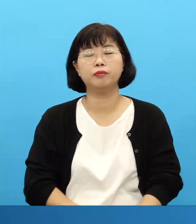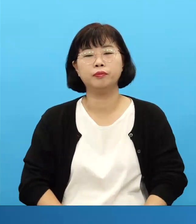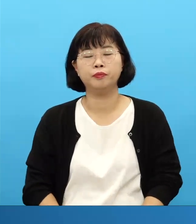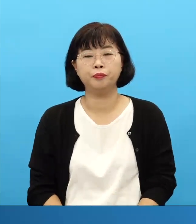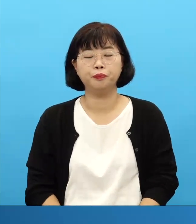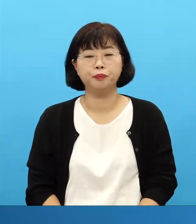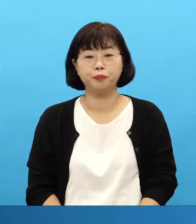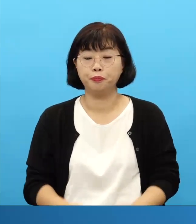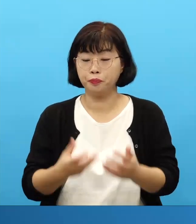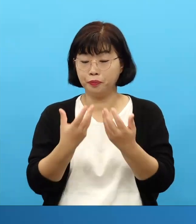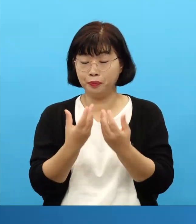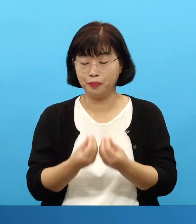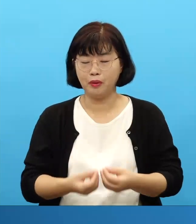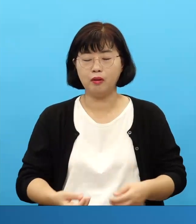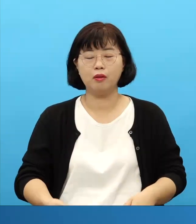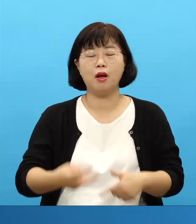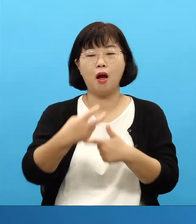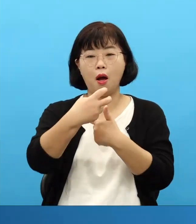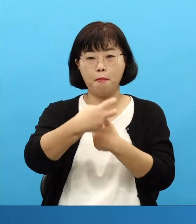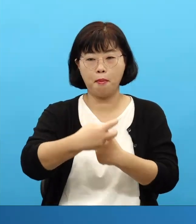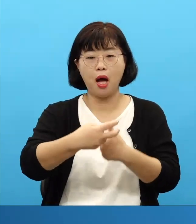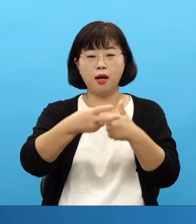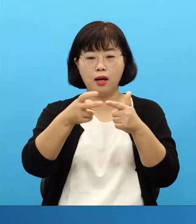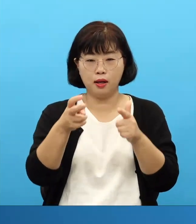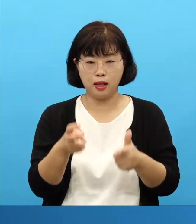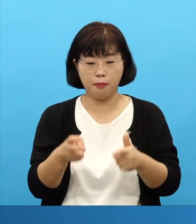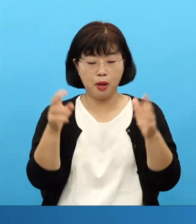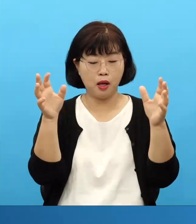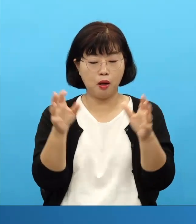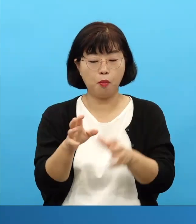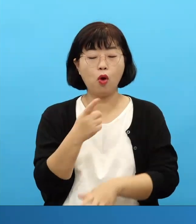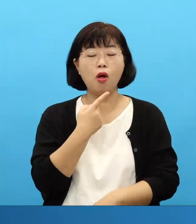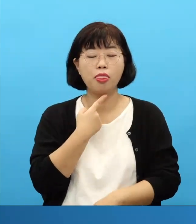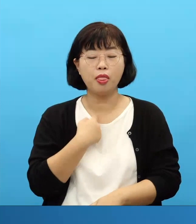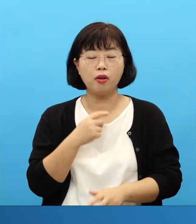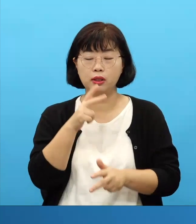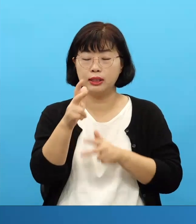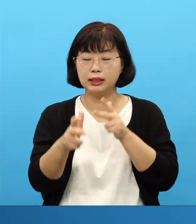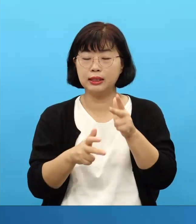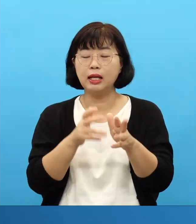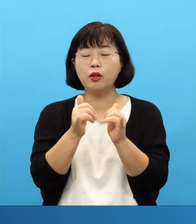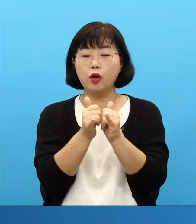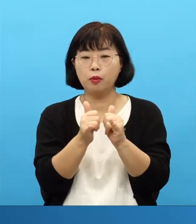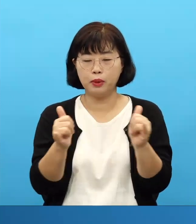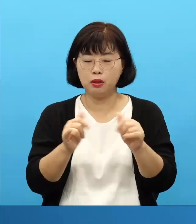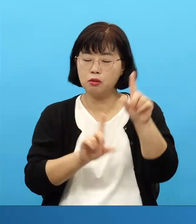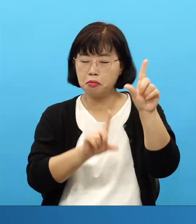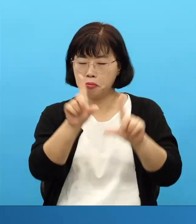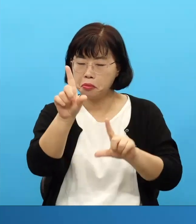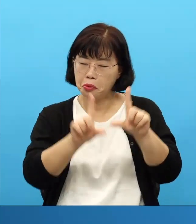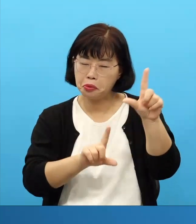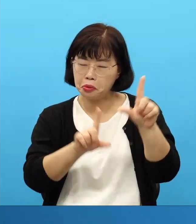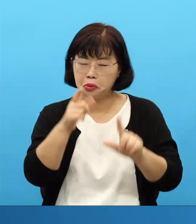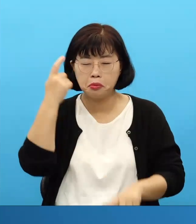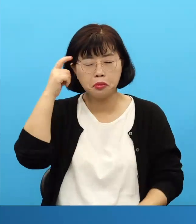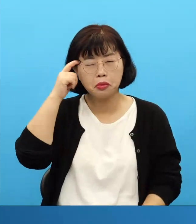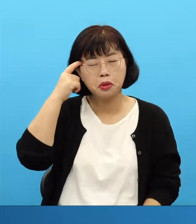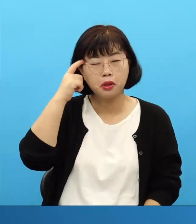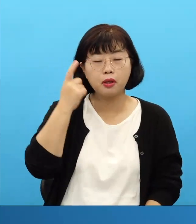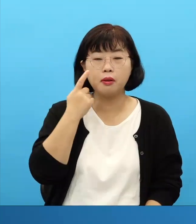마가다락방에 모였던 산업인들 한번 생각해 보세요. Now what does this mean? It's a little bit difficult, but look at the business people gathered in Mark's upper room. 거기